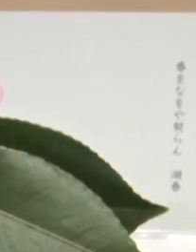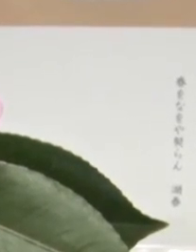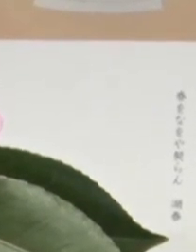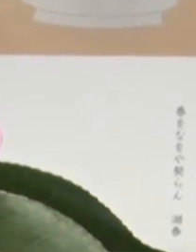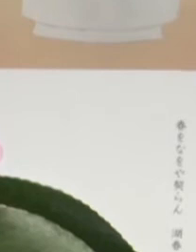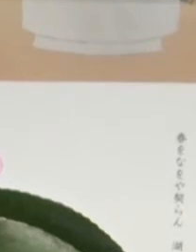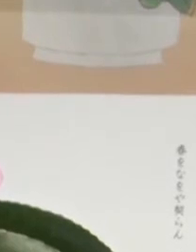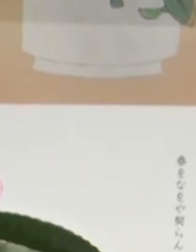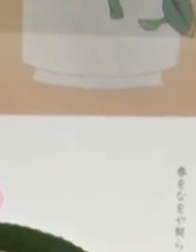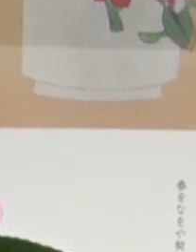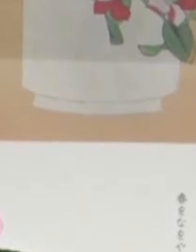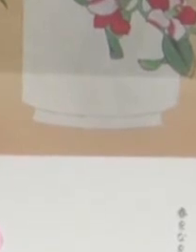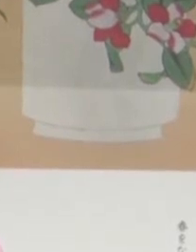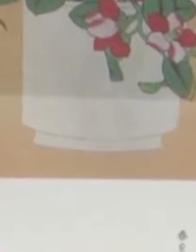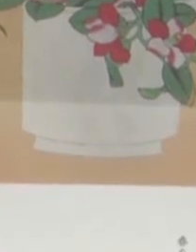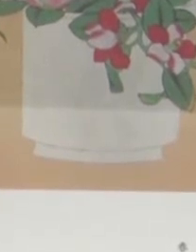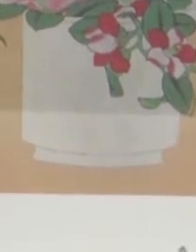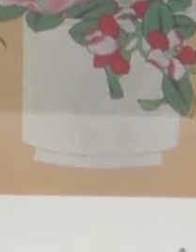ん